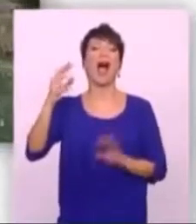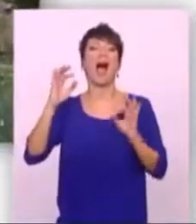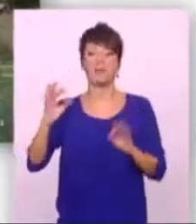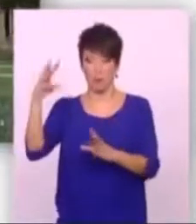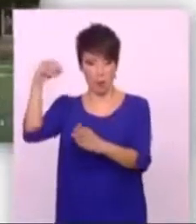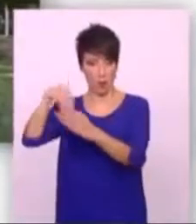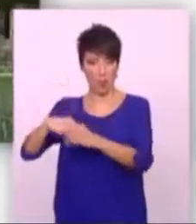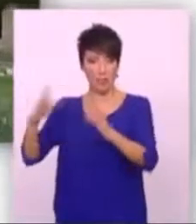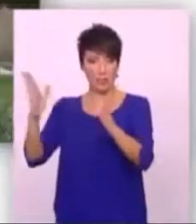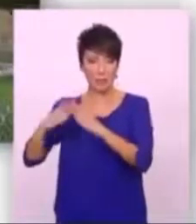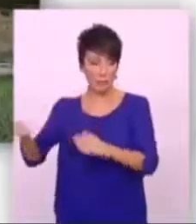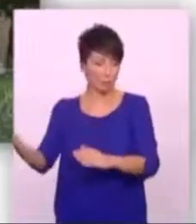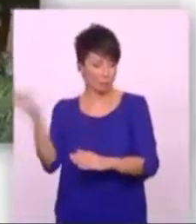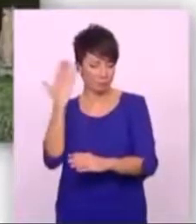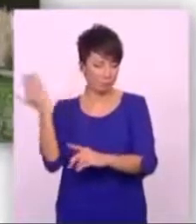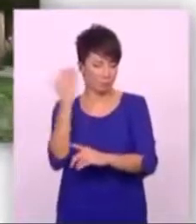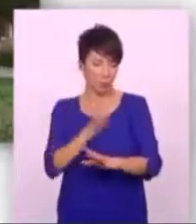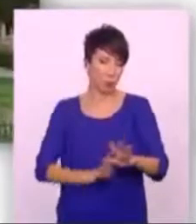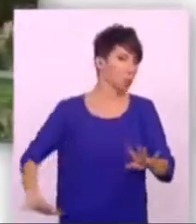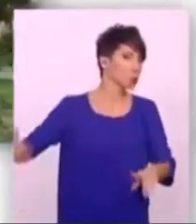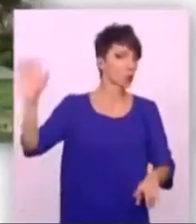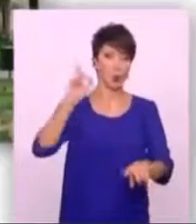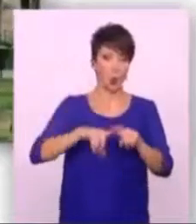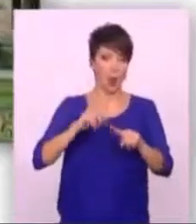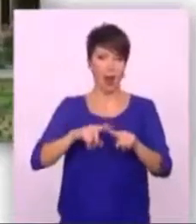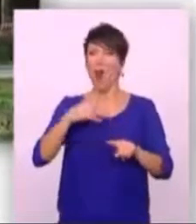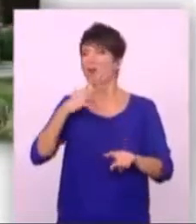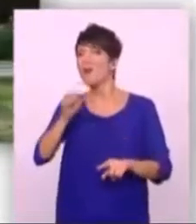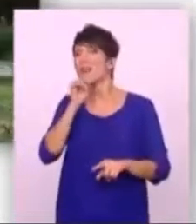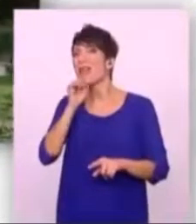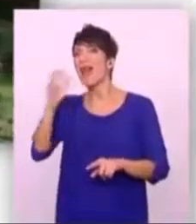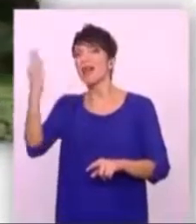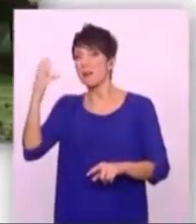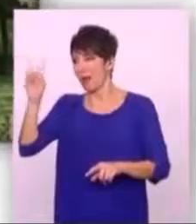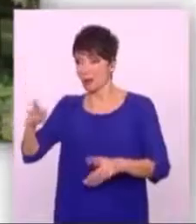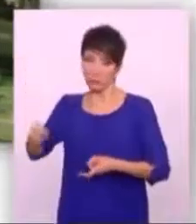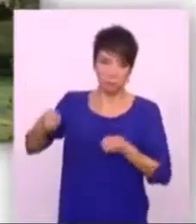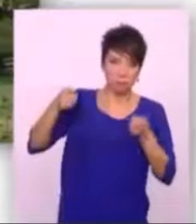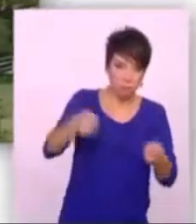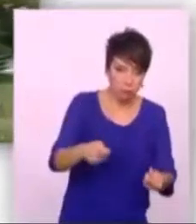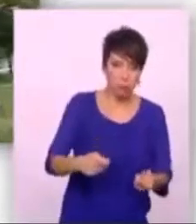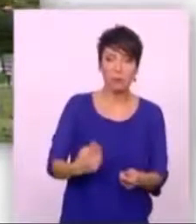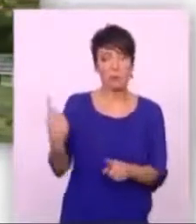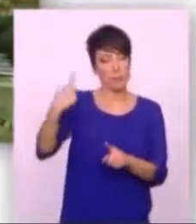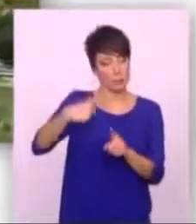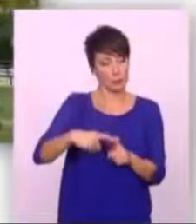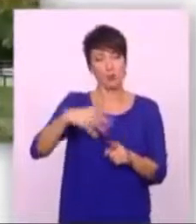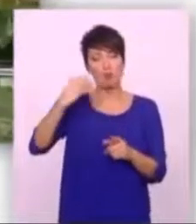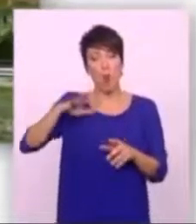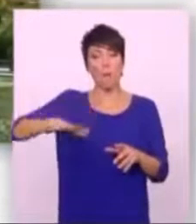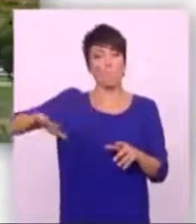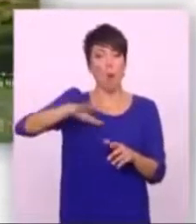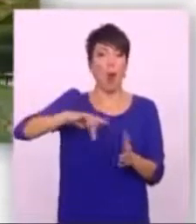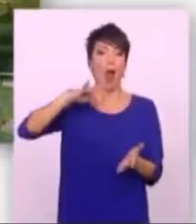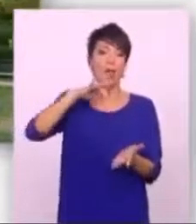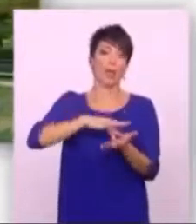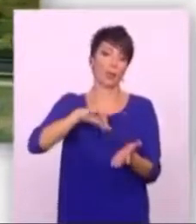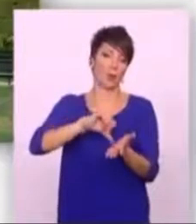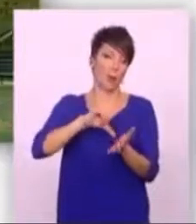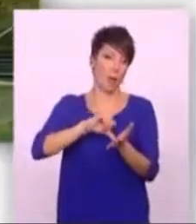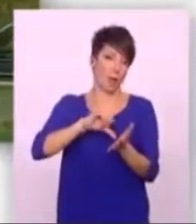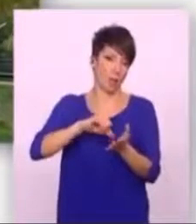αλλά και με τον φόβο, το κρύο, ακόμη και την πείνα. Ένα ίδρυμα με λαμπρό παρελθόν, το οποίο σήμερα αντιμετωπίζει ένα ζωφερό